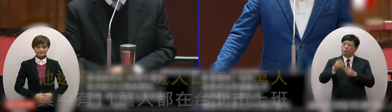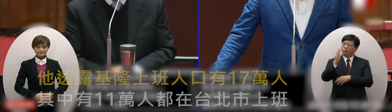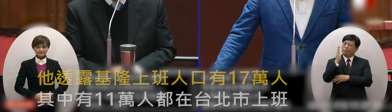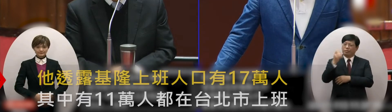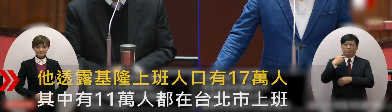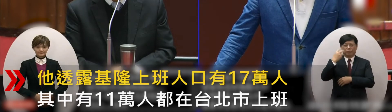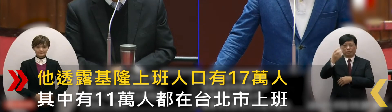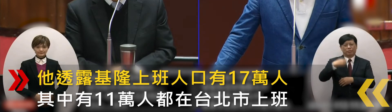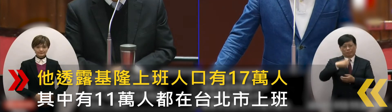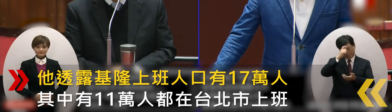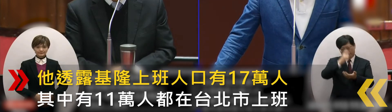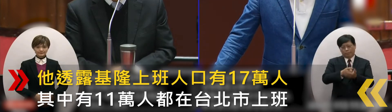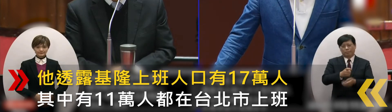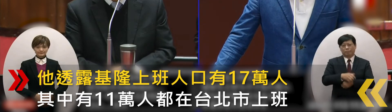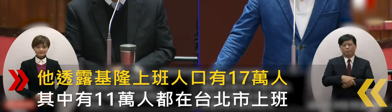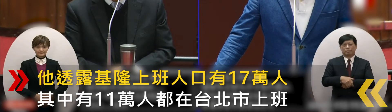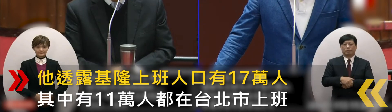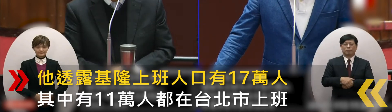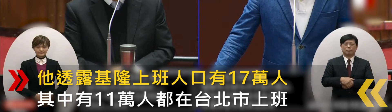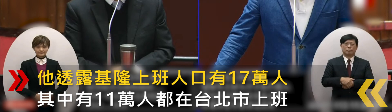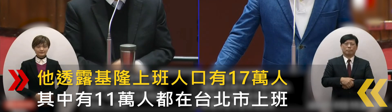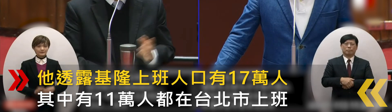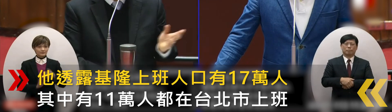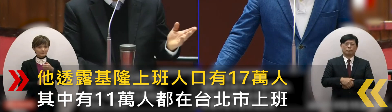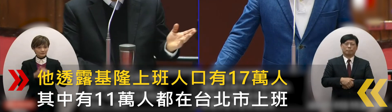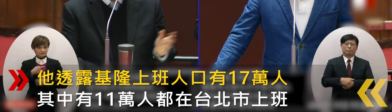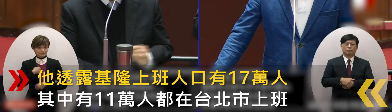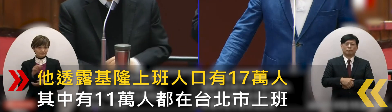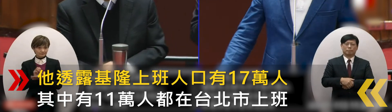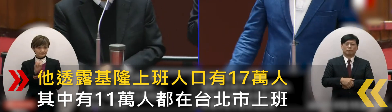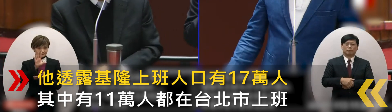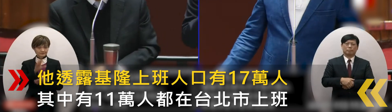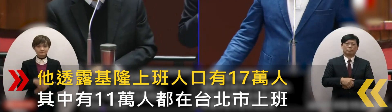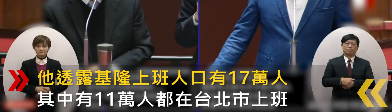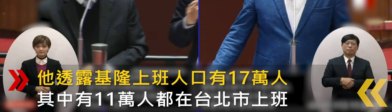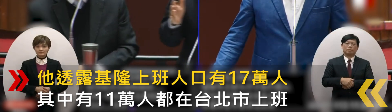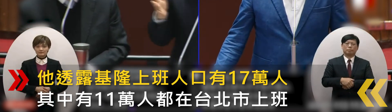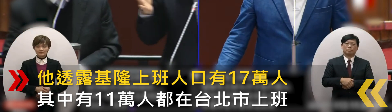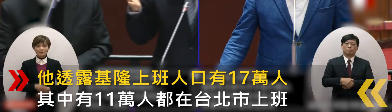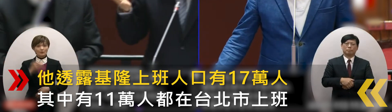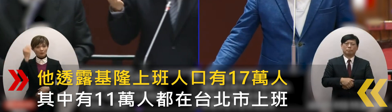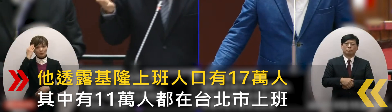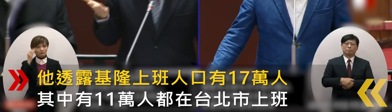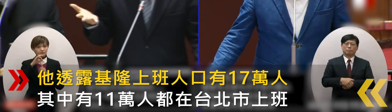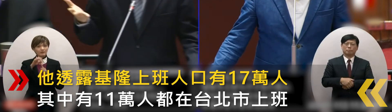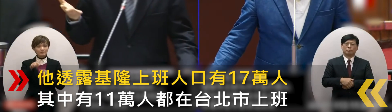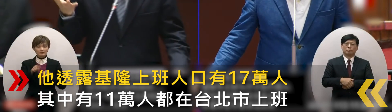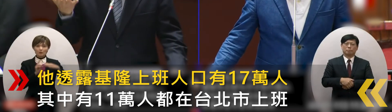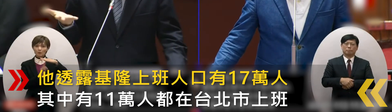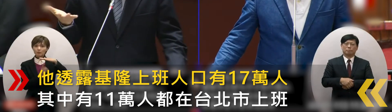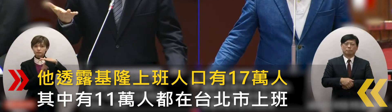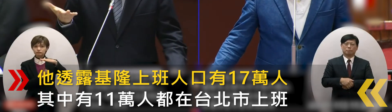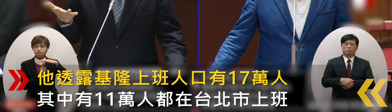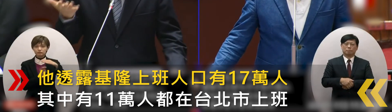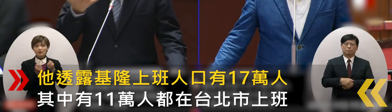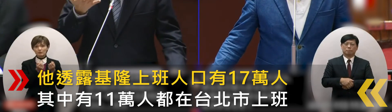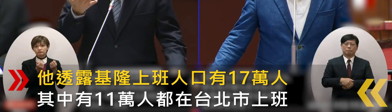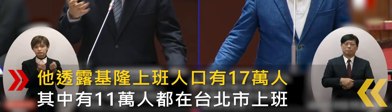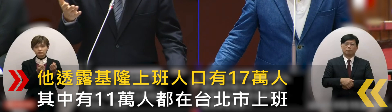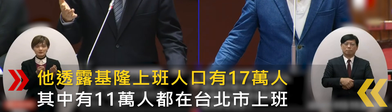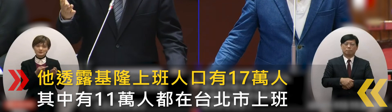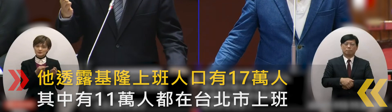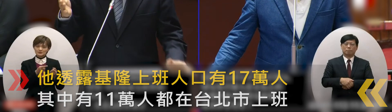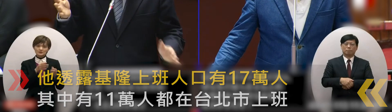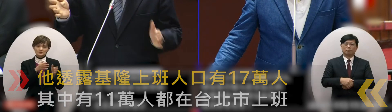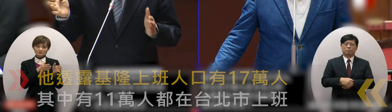府感到非常的失望？ 不会，委员跟你报告哈，你谈国道，因为国道走这个高速公路不稳定嘛，哈班